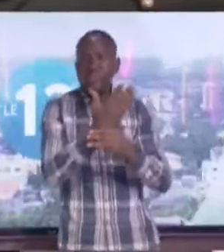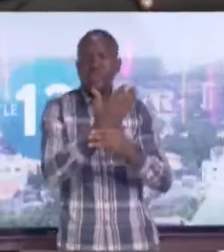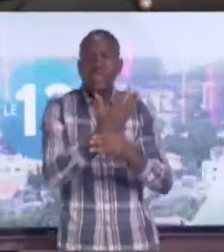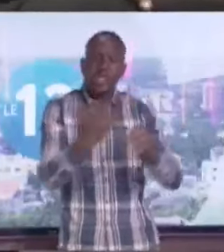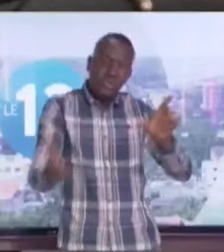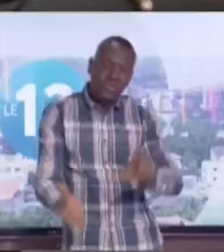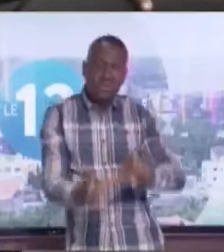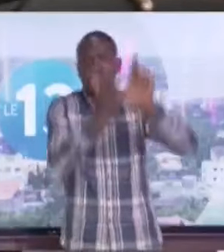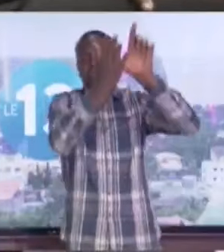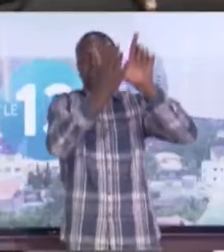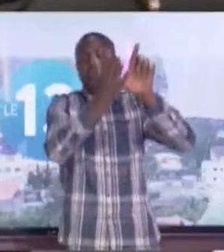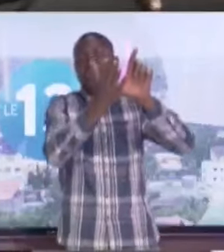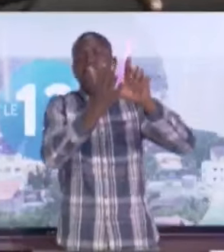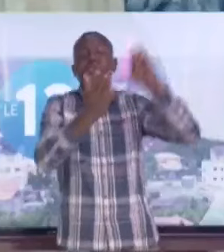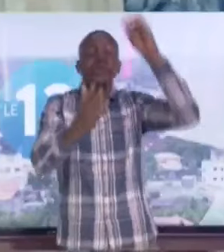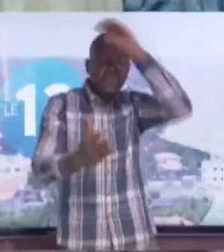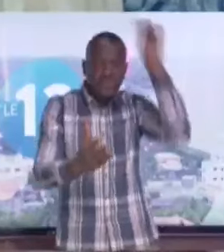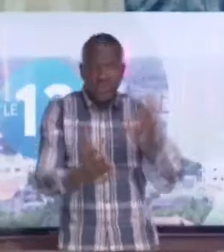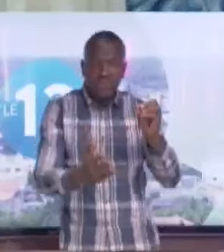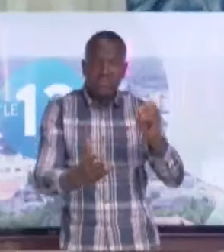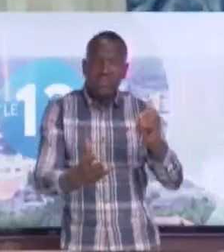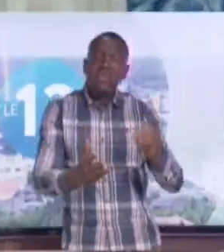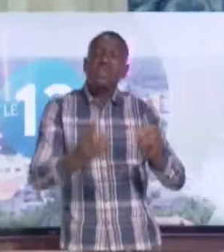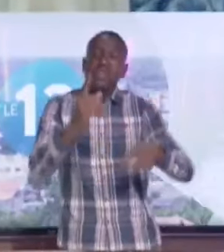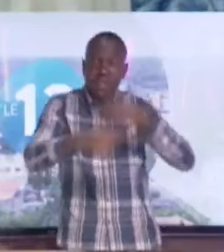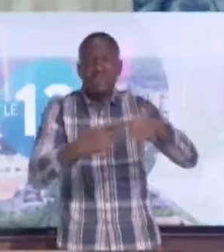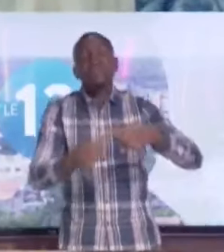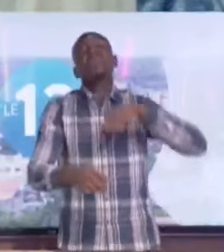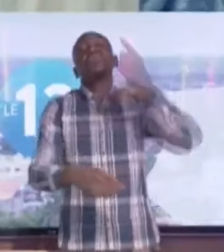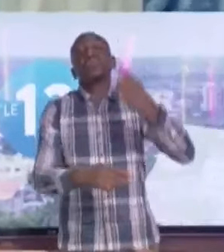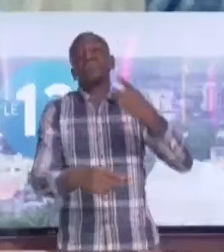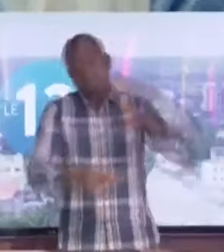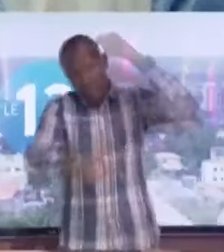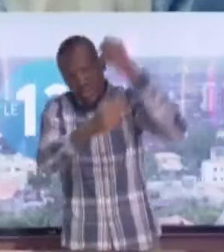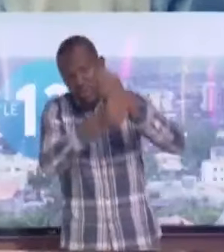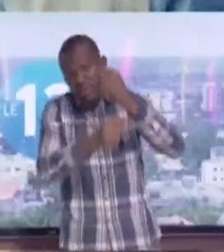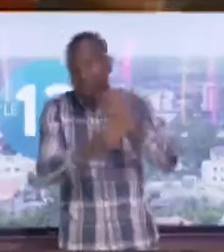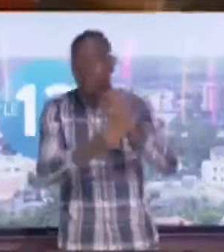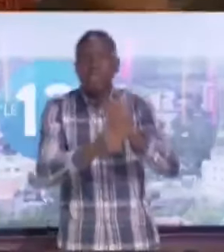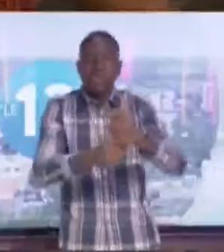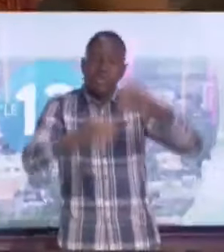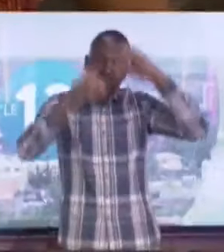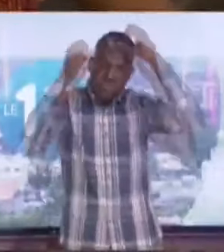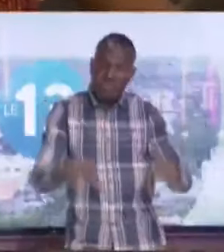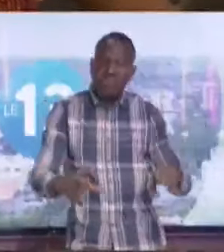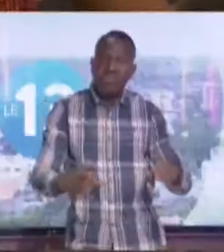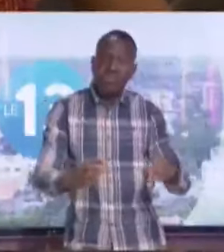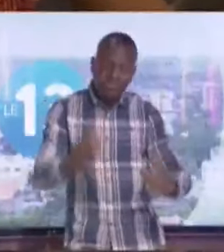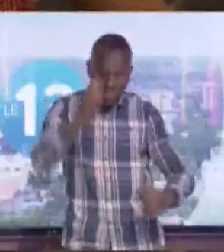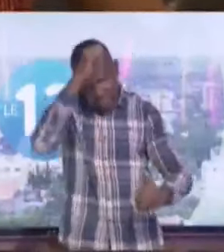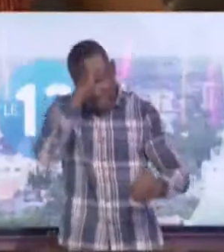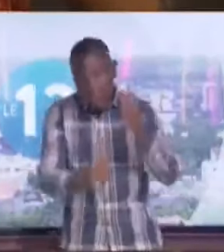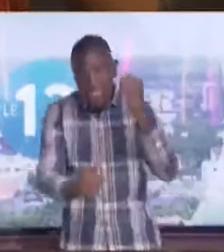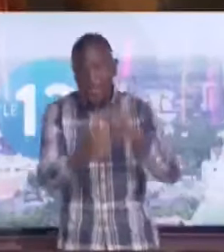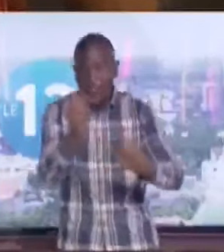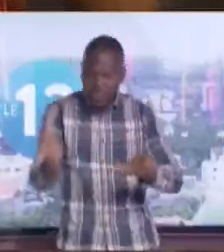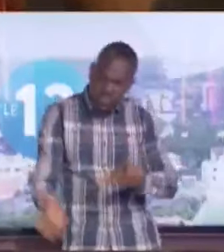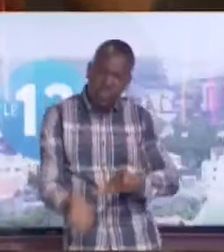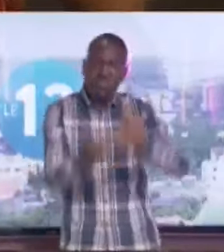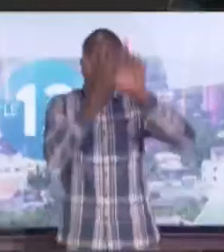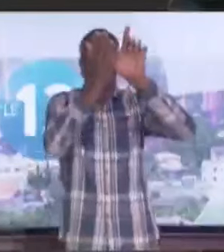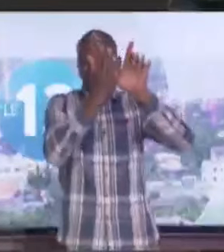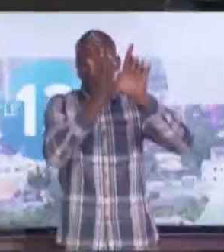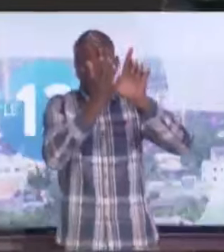relever ce taux. Cela va sans doute dire qu'il faut travailler sur un certain nombre de leviers. Et ces leviers concernent